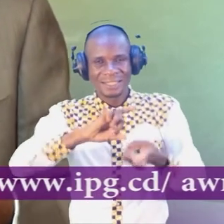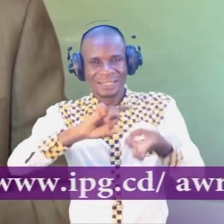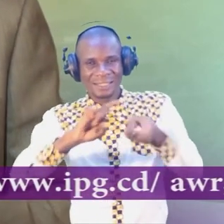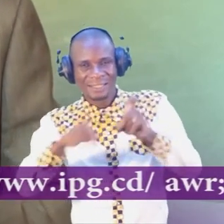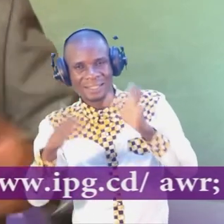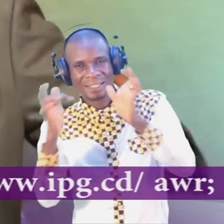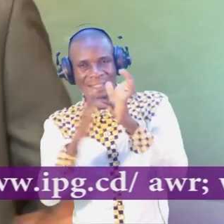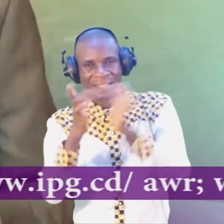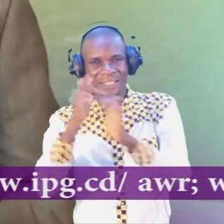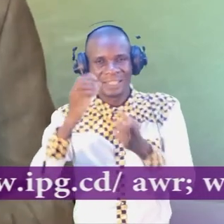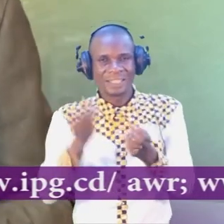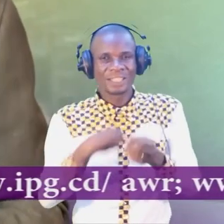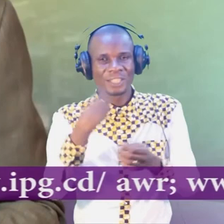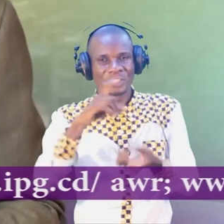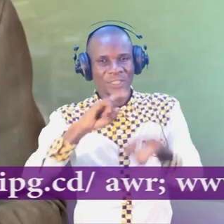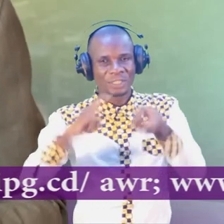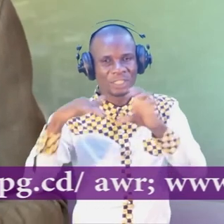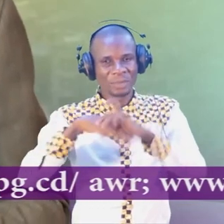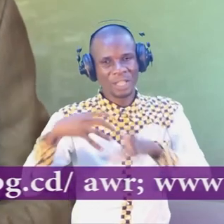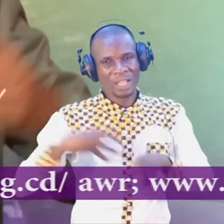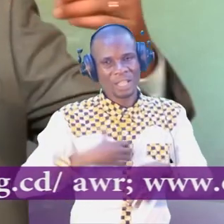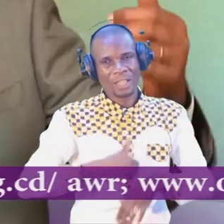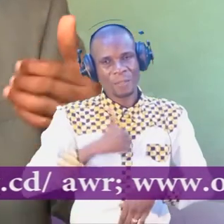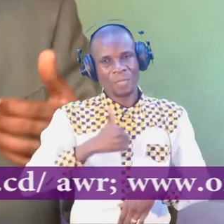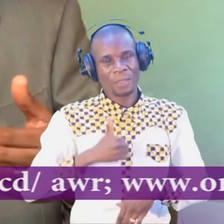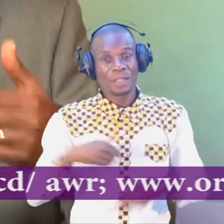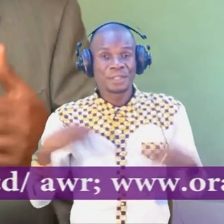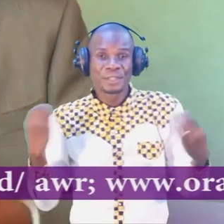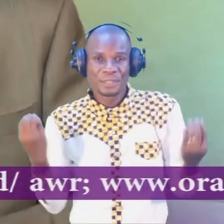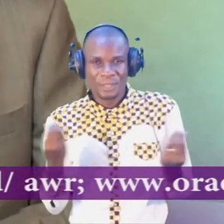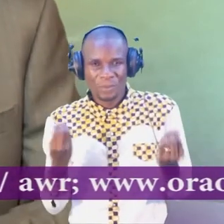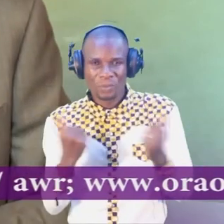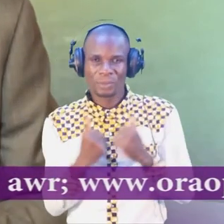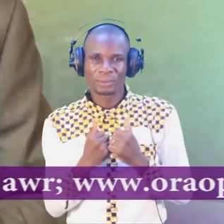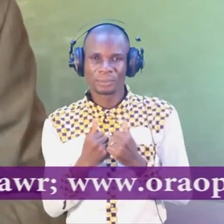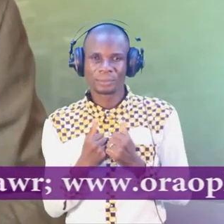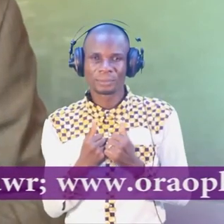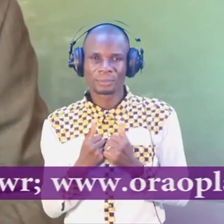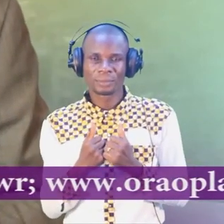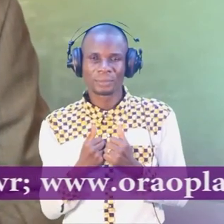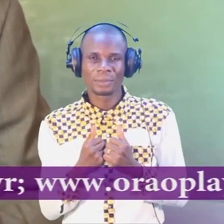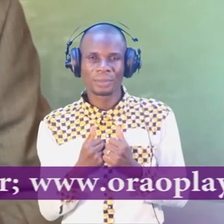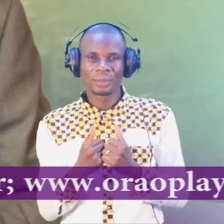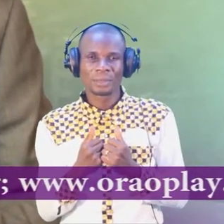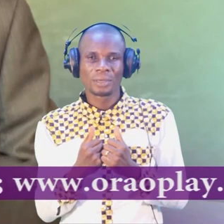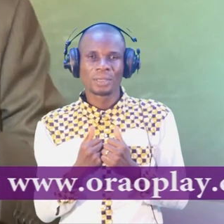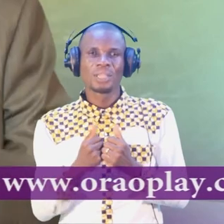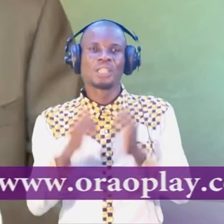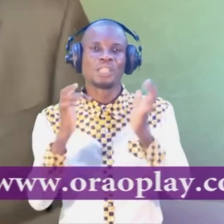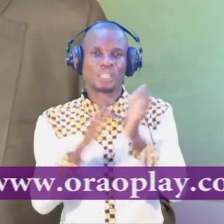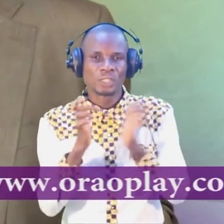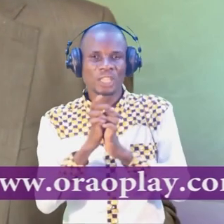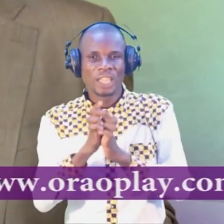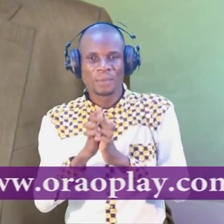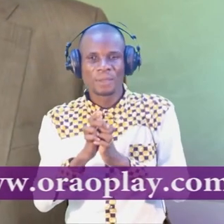Uwe na upendo moyoni ili uweze kutii amri zake, ili uweze kupata mabadiliko katika moyo. Ndio